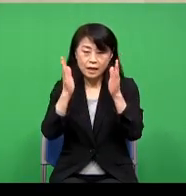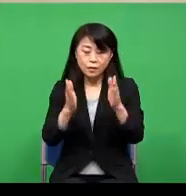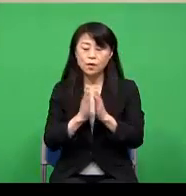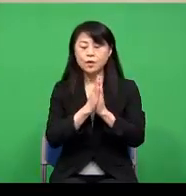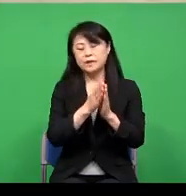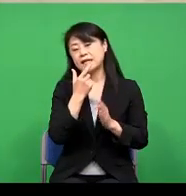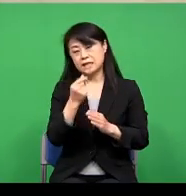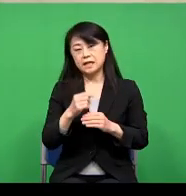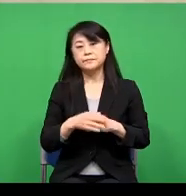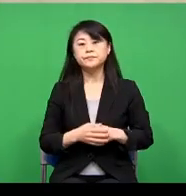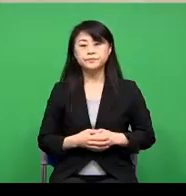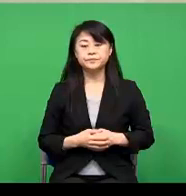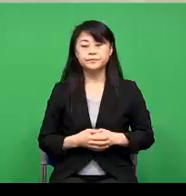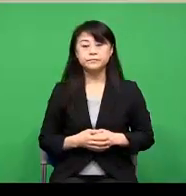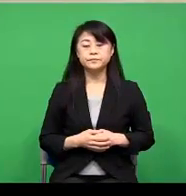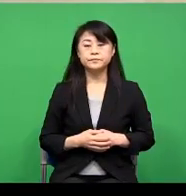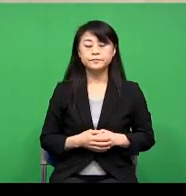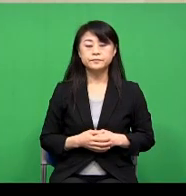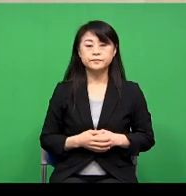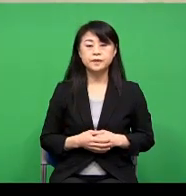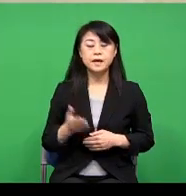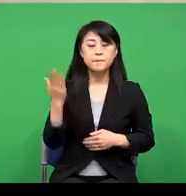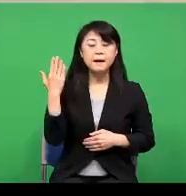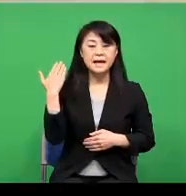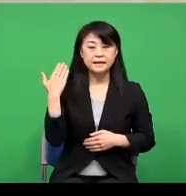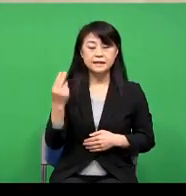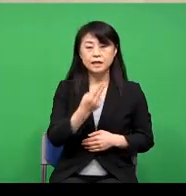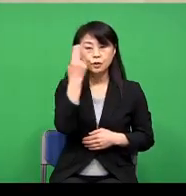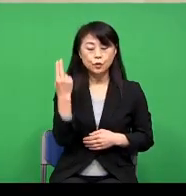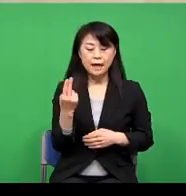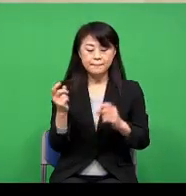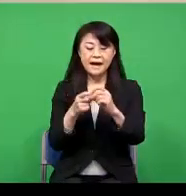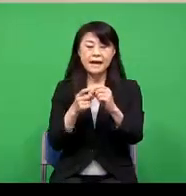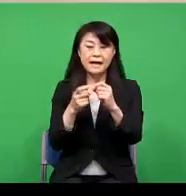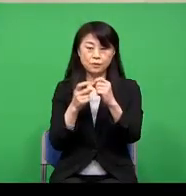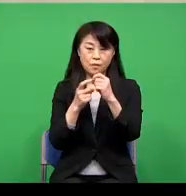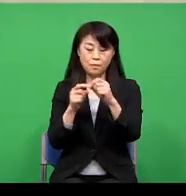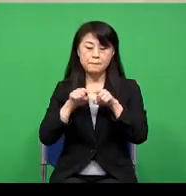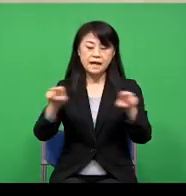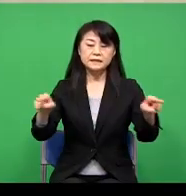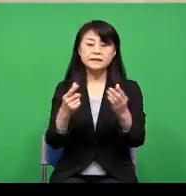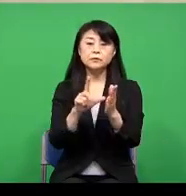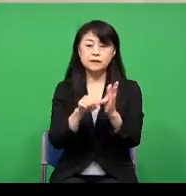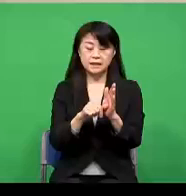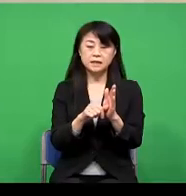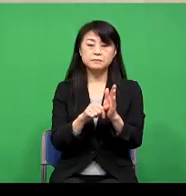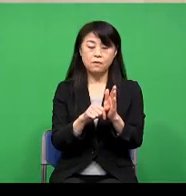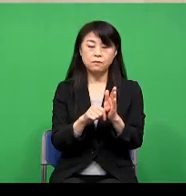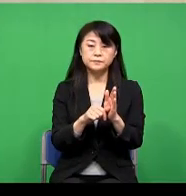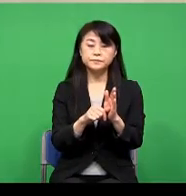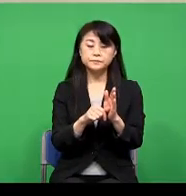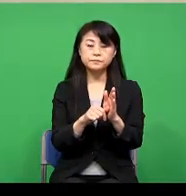まあ、4つの指標を若干手直ししてお示ししておるんですけれども、まあ、今のところです